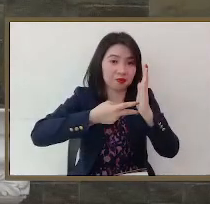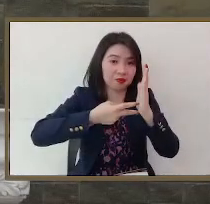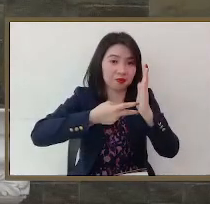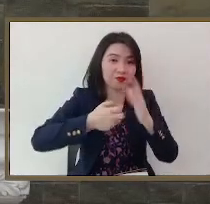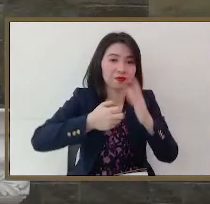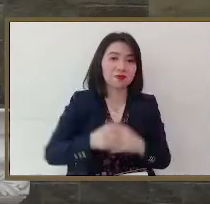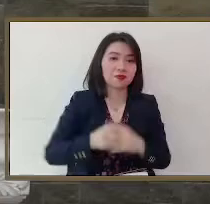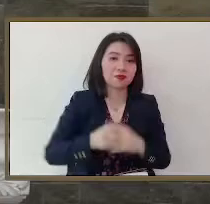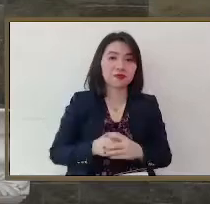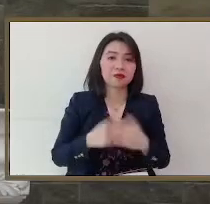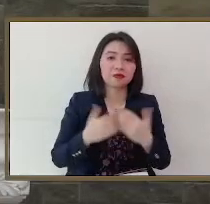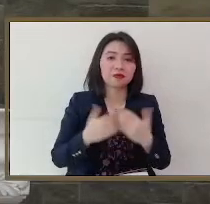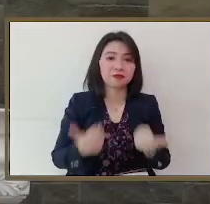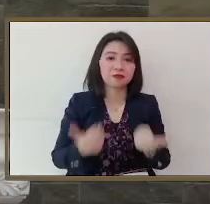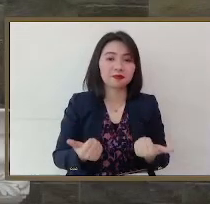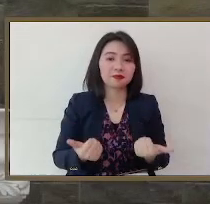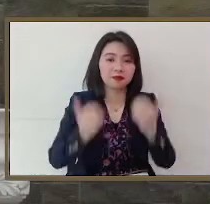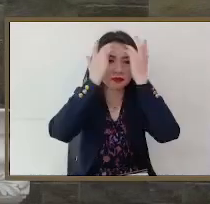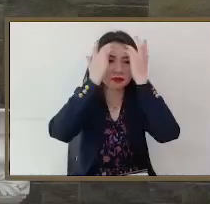Now listen.